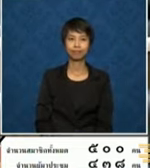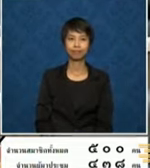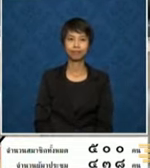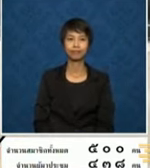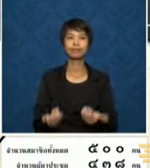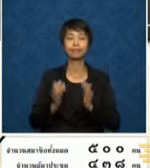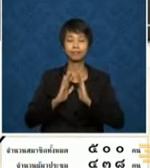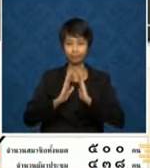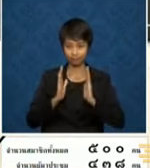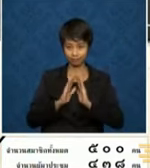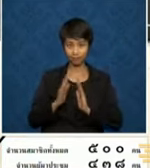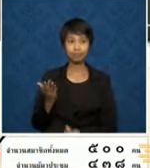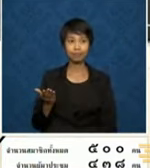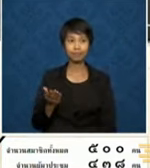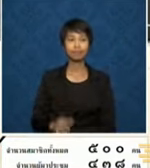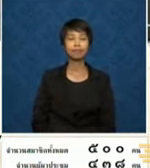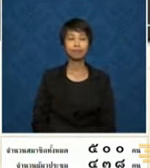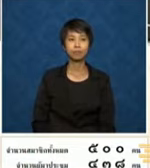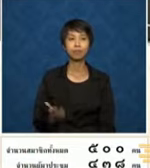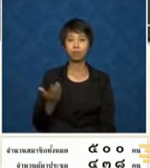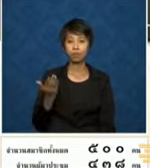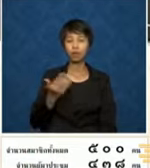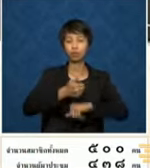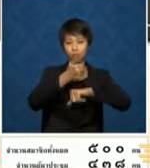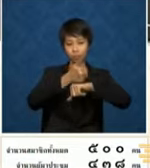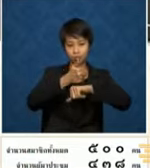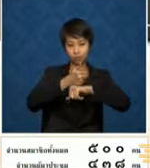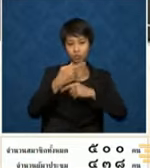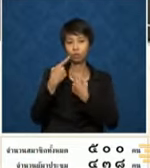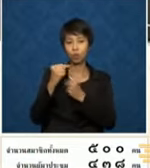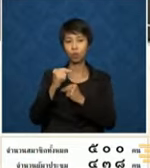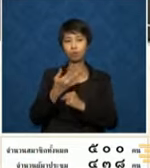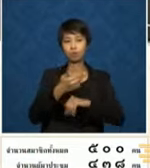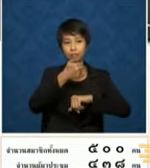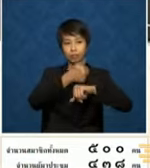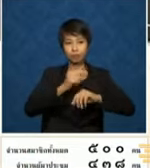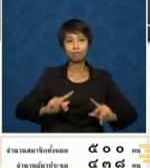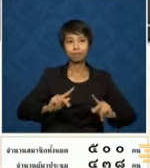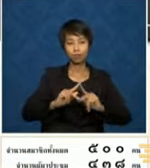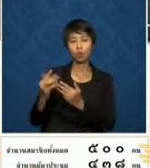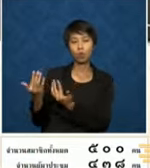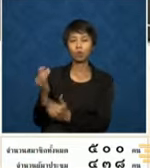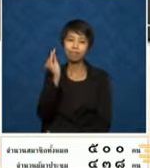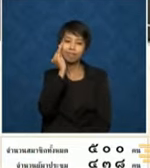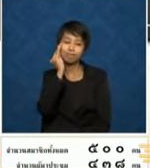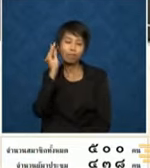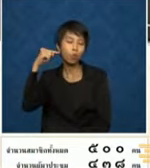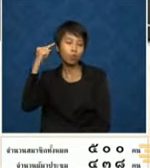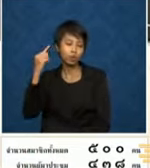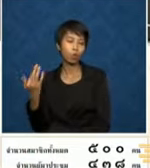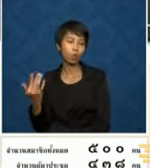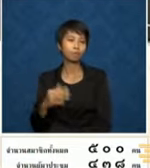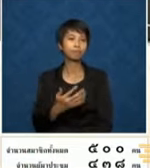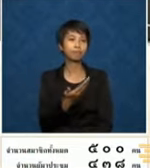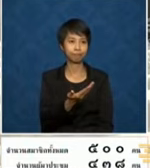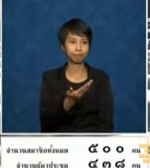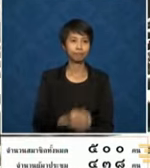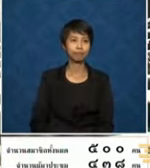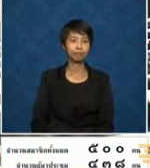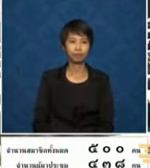ครับเดี๋ยวท่านรัฐมนตรีจะขอตอบก่อนนะครับท่านสิริกัญญารอแป๊บหนึ่งนะครับเชิญท่านรัฐมนตรีธรรมนัสครับ